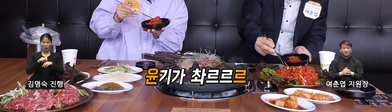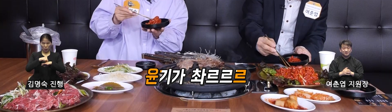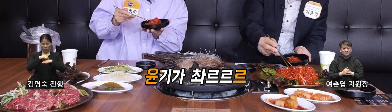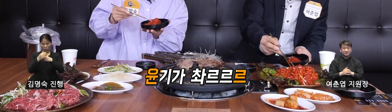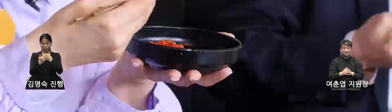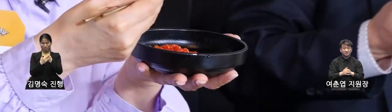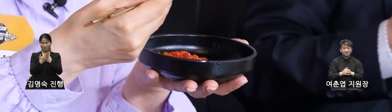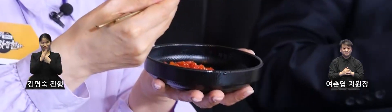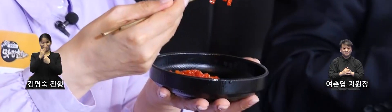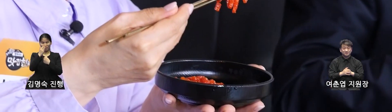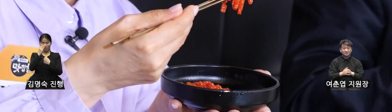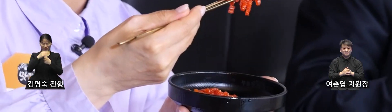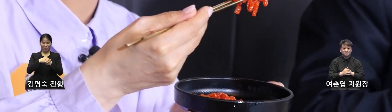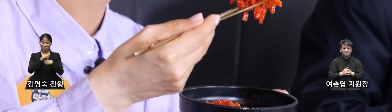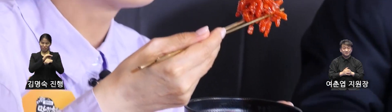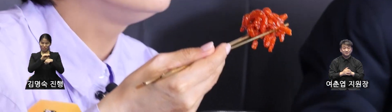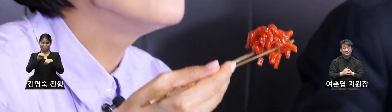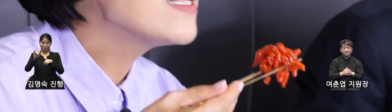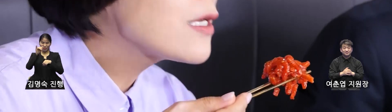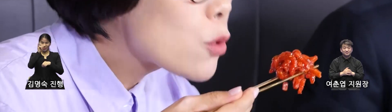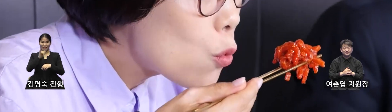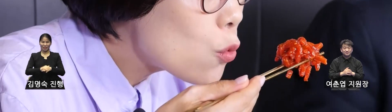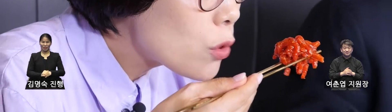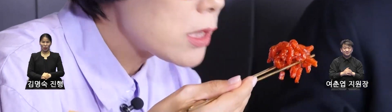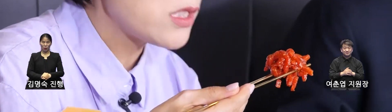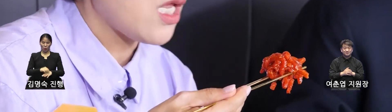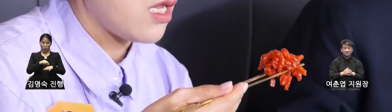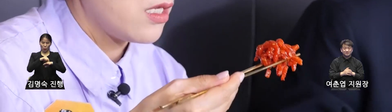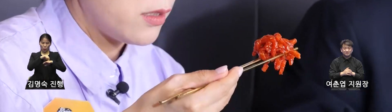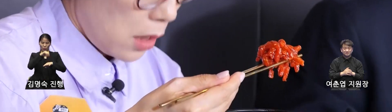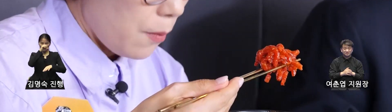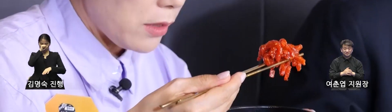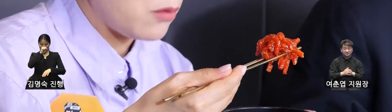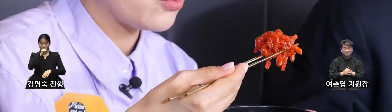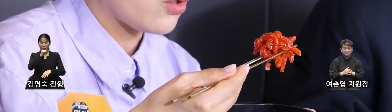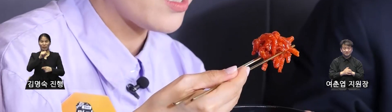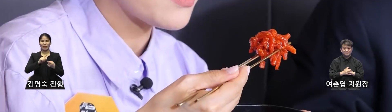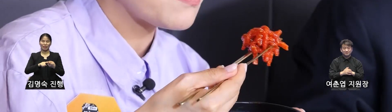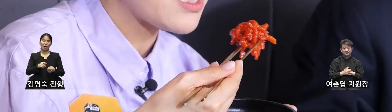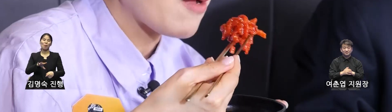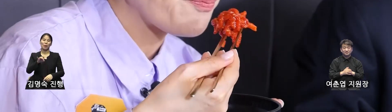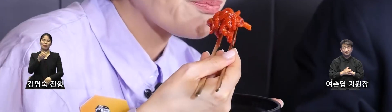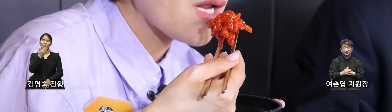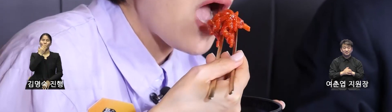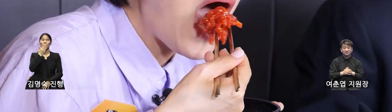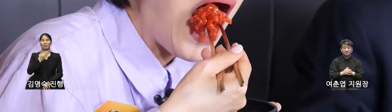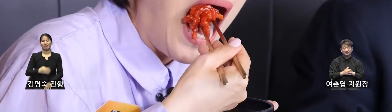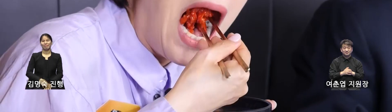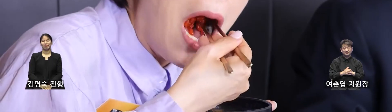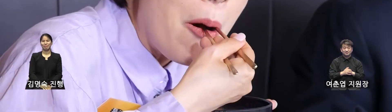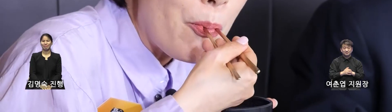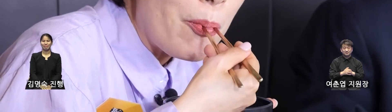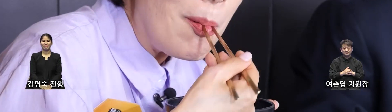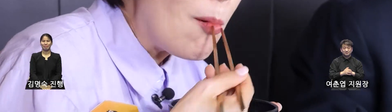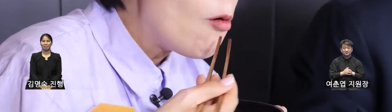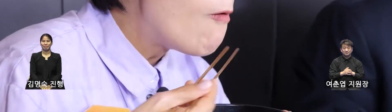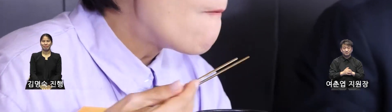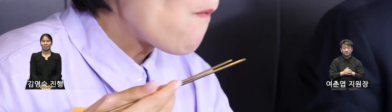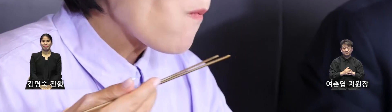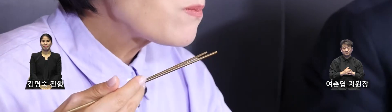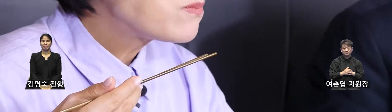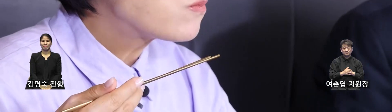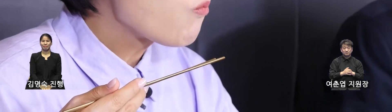흘러요. 자, 고기가 얼마나 좋은 고기인지 제가 맛을 보도록 하겠습니다.